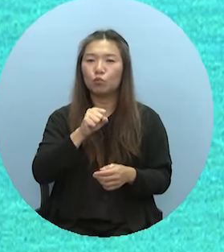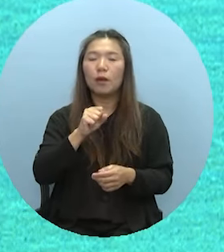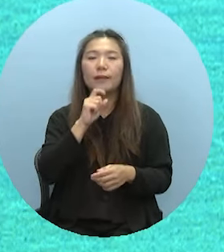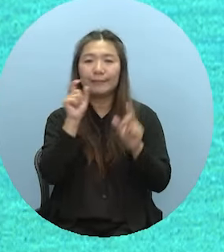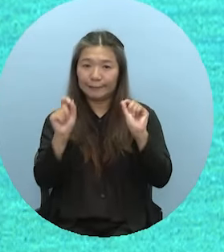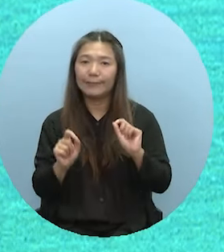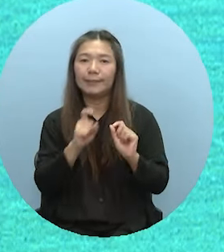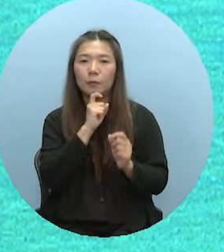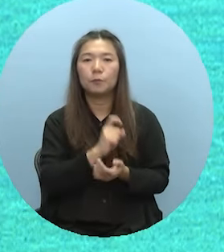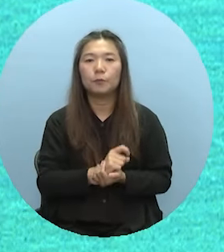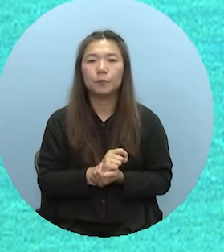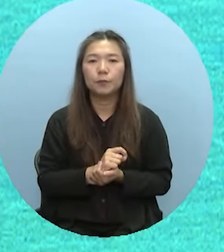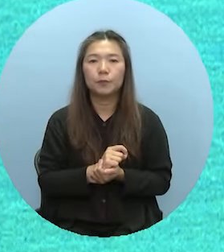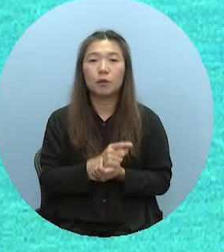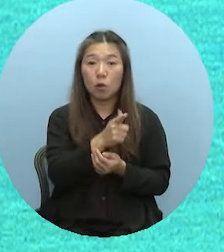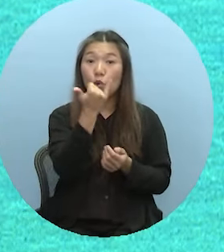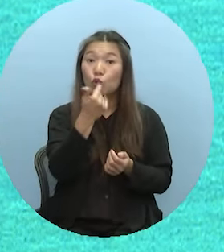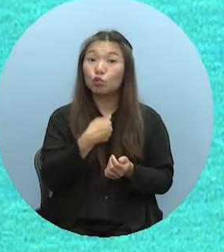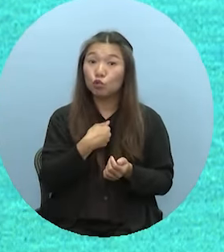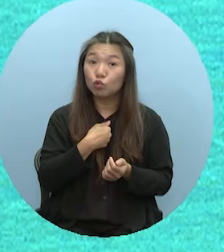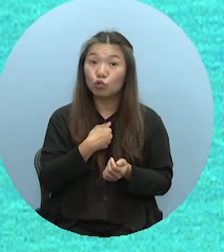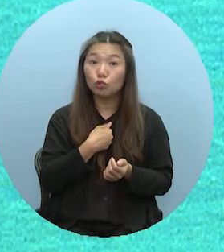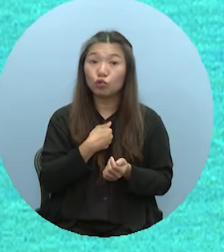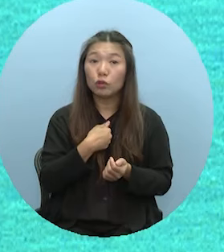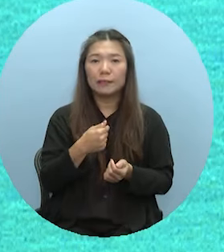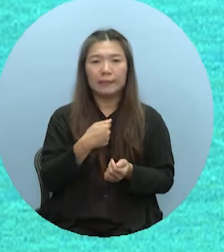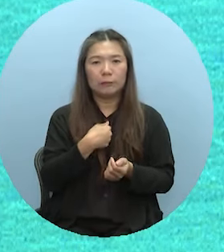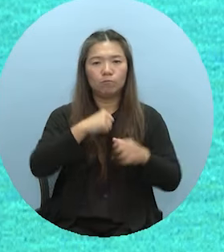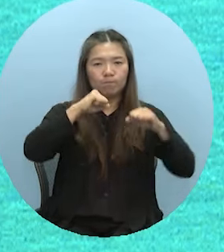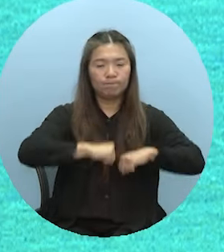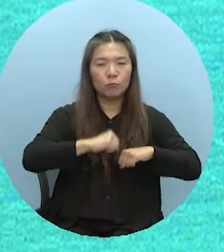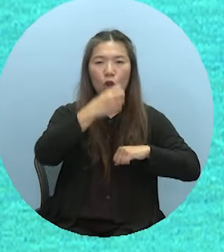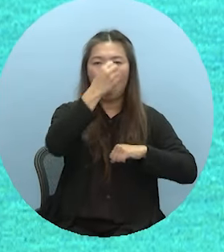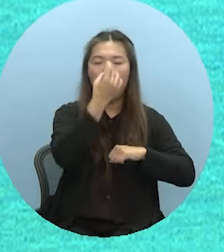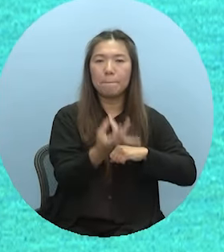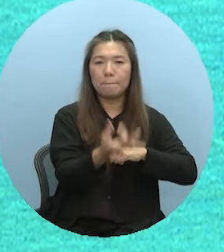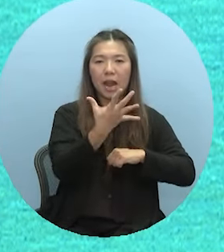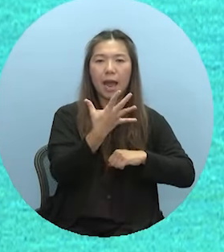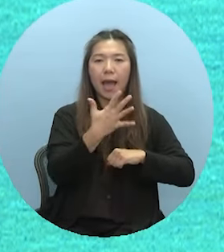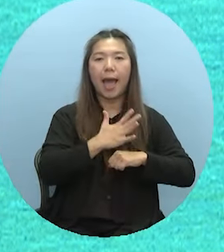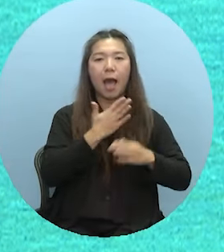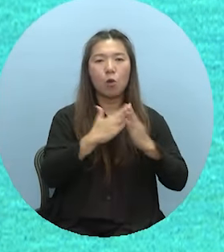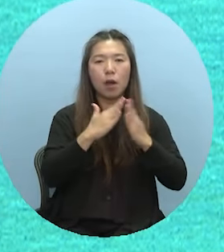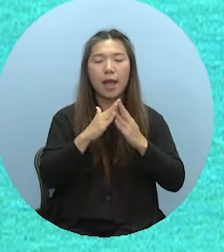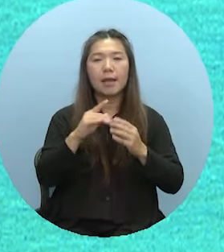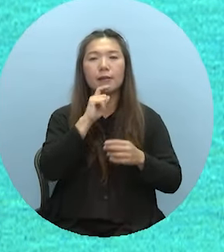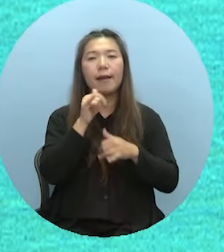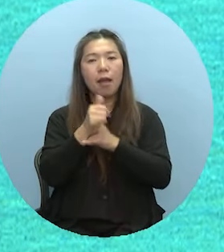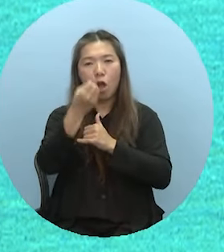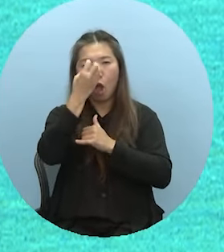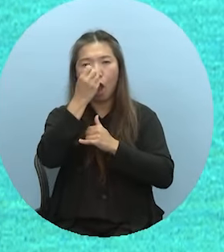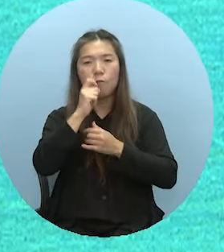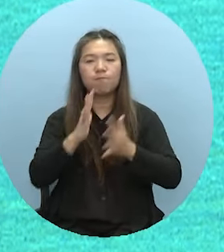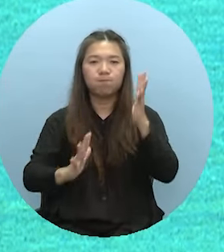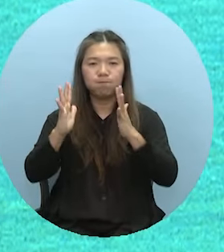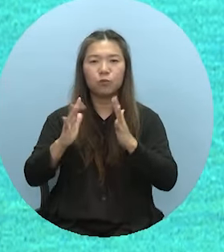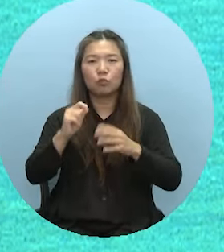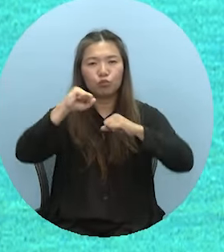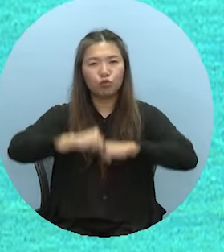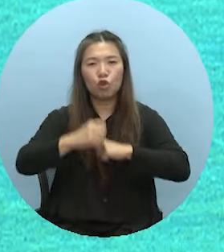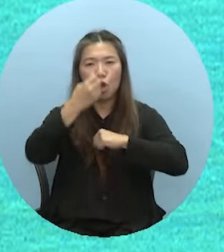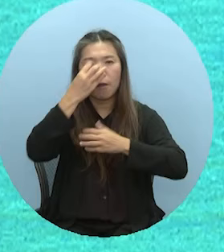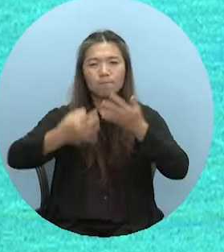義。這6個需要是：需要堅持以港為家，以港興業，鞏固住提